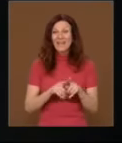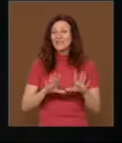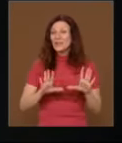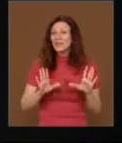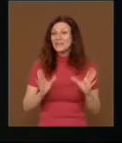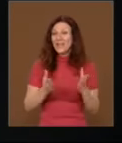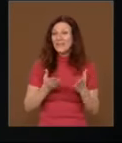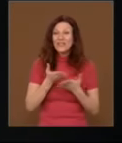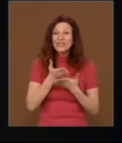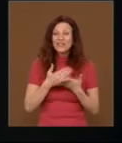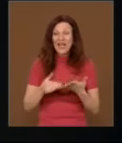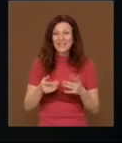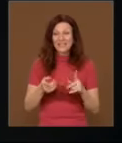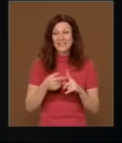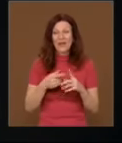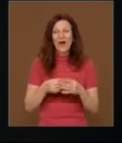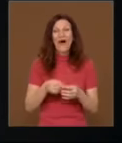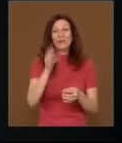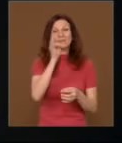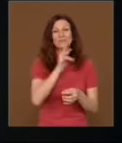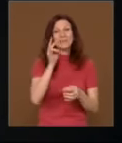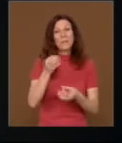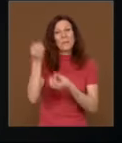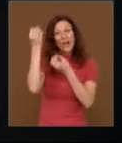съпричастно на благодата на